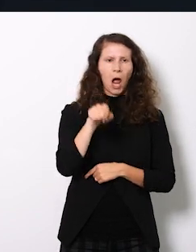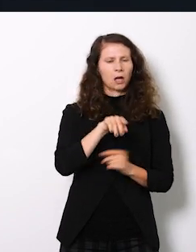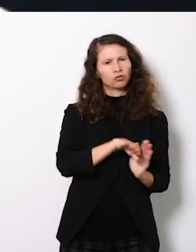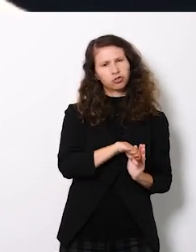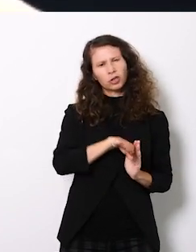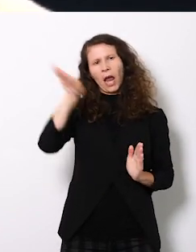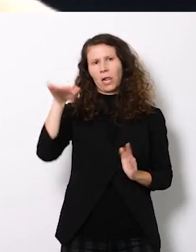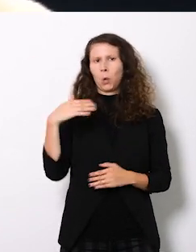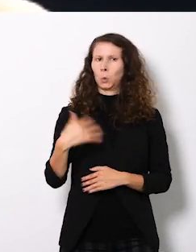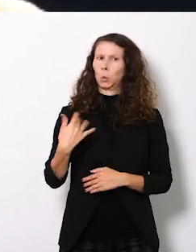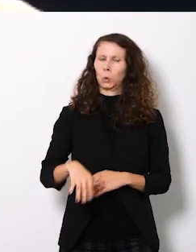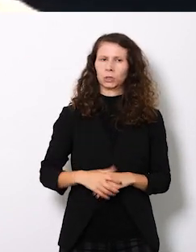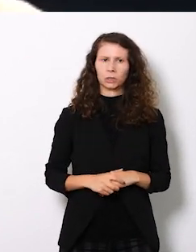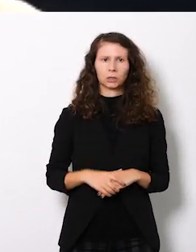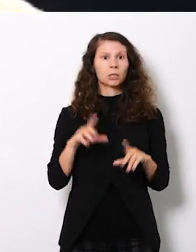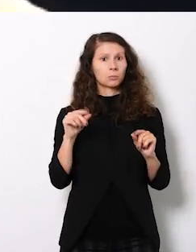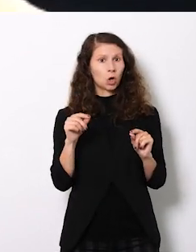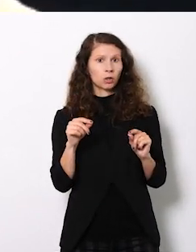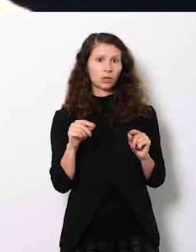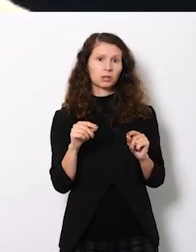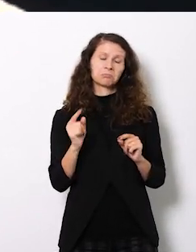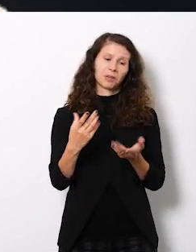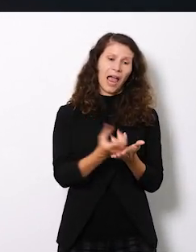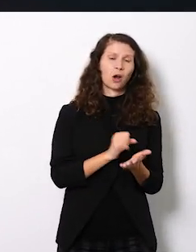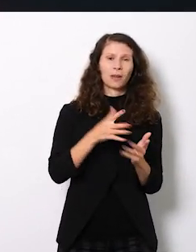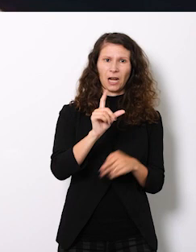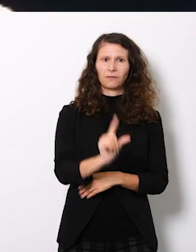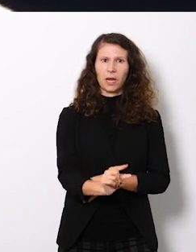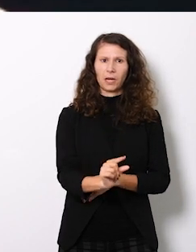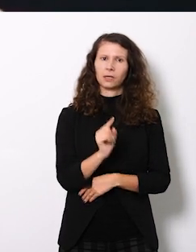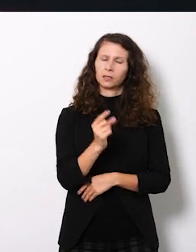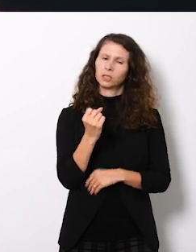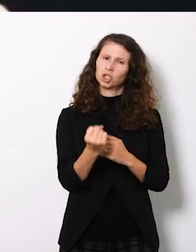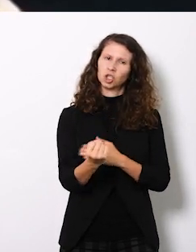Das heißt, du hast schon bei einem relativ geringen Einkommen eine ganz starke